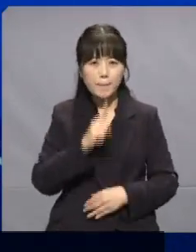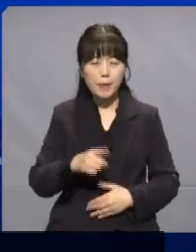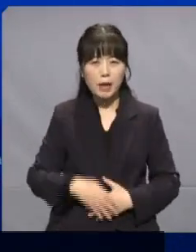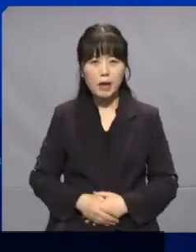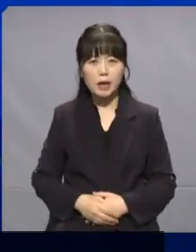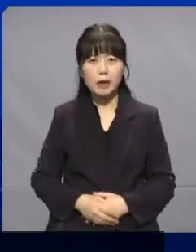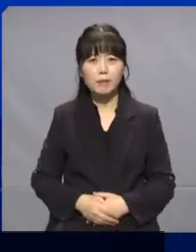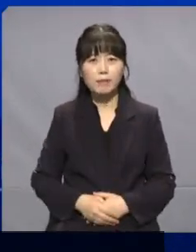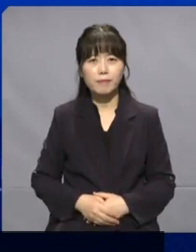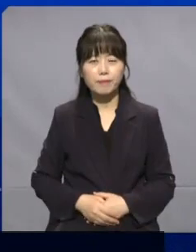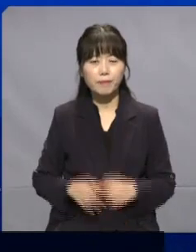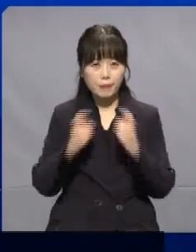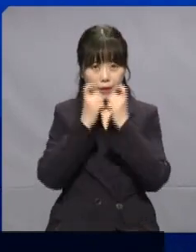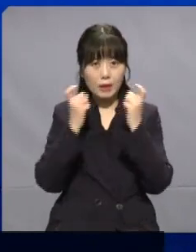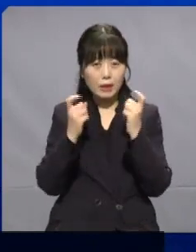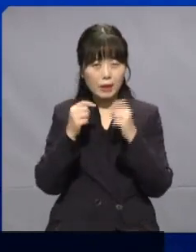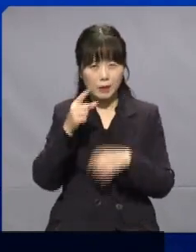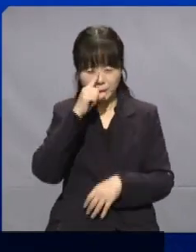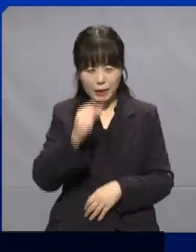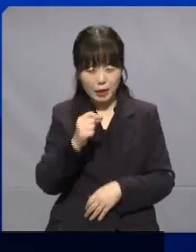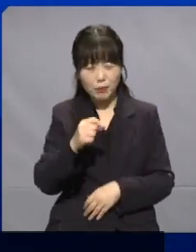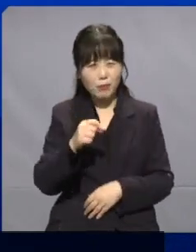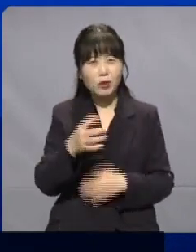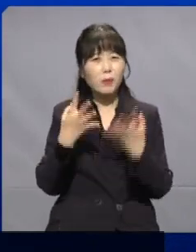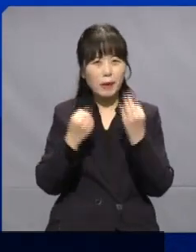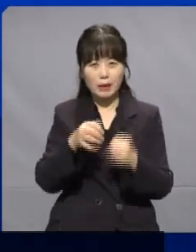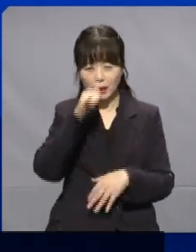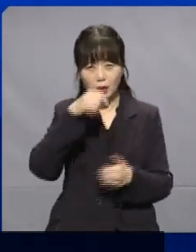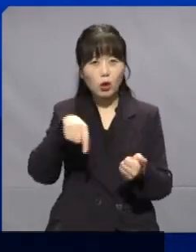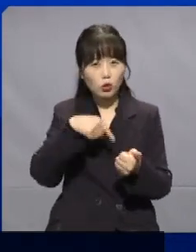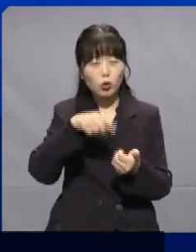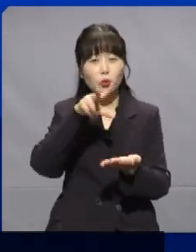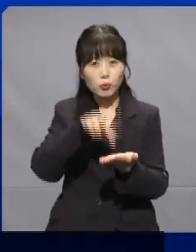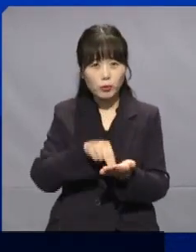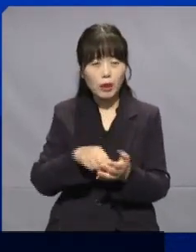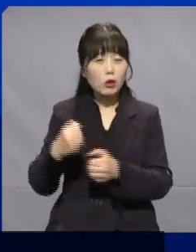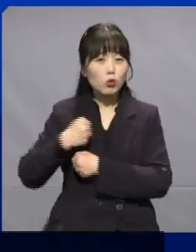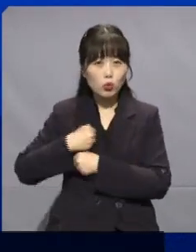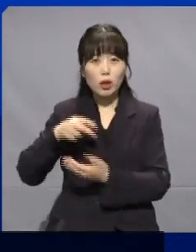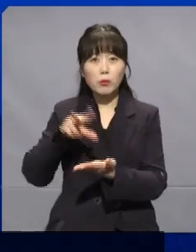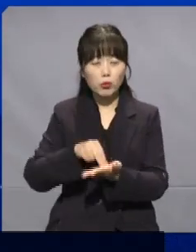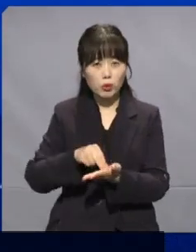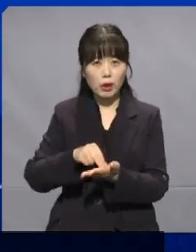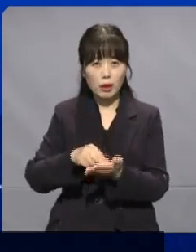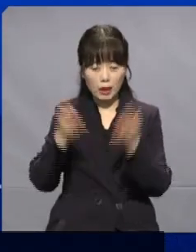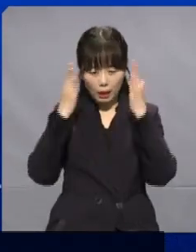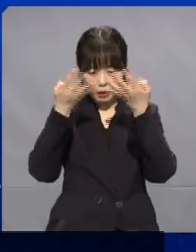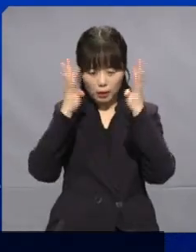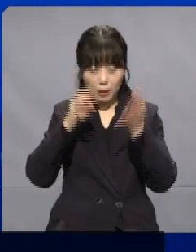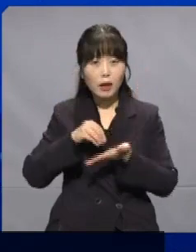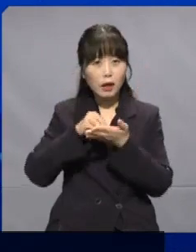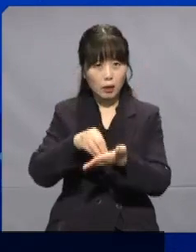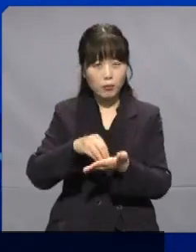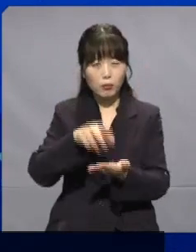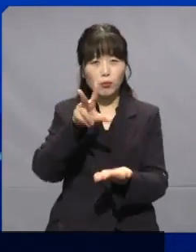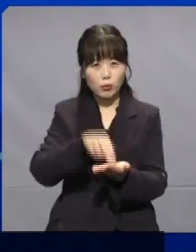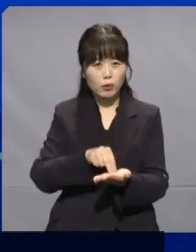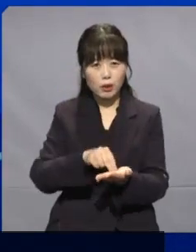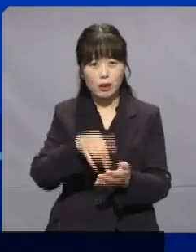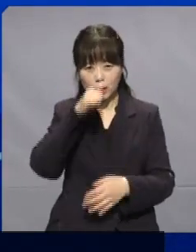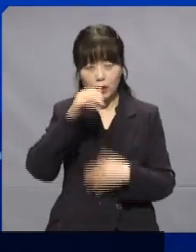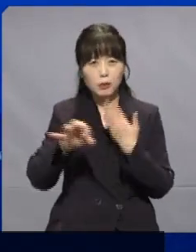우리가 이제 뭐 민감한 부분들이 여러가지 있죠 교육 문제 군대 문제 입시문제 등등이 있는데 강론으로